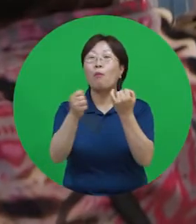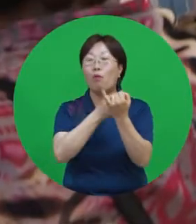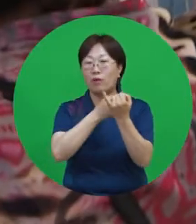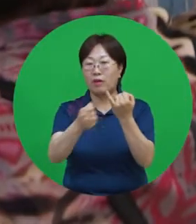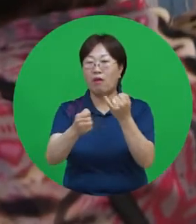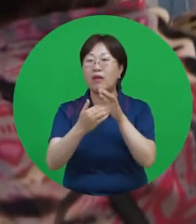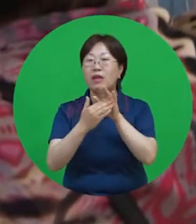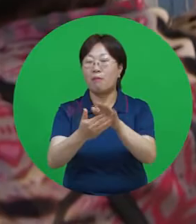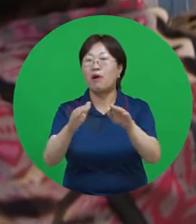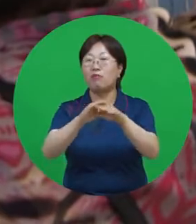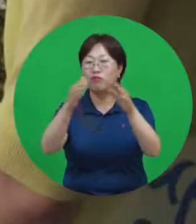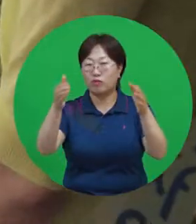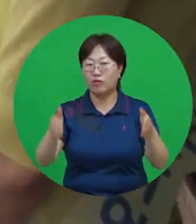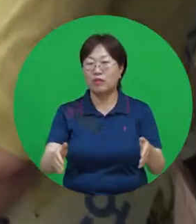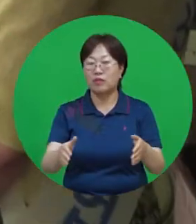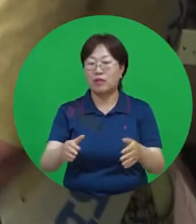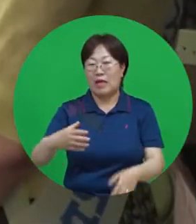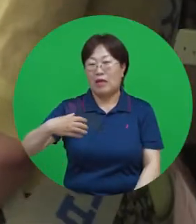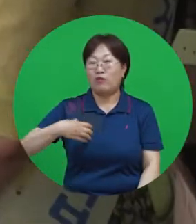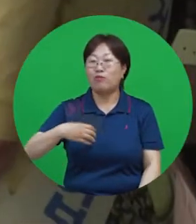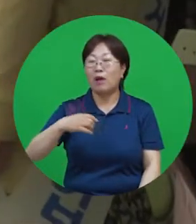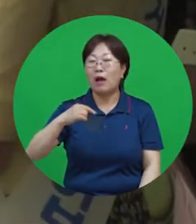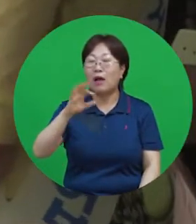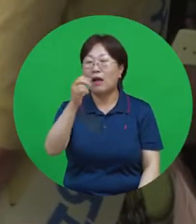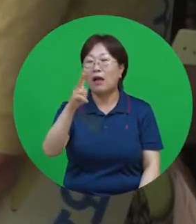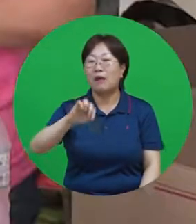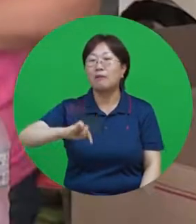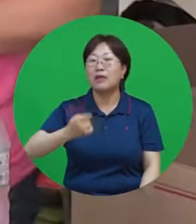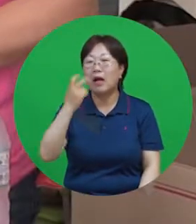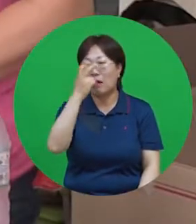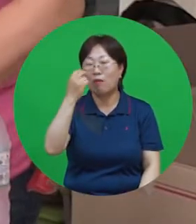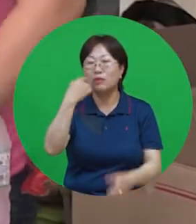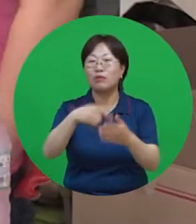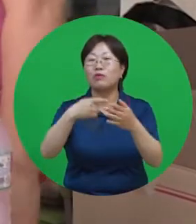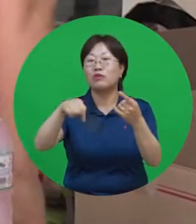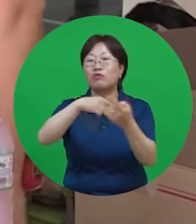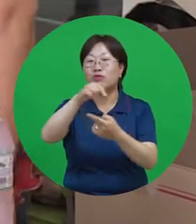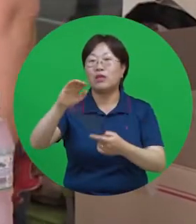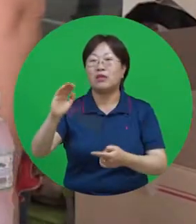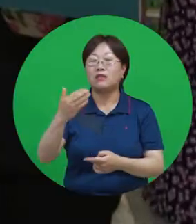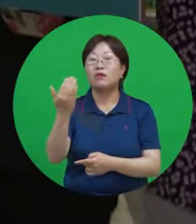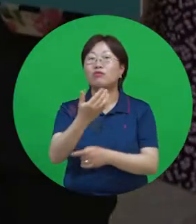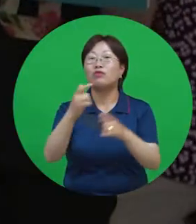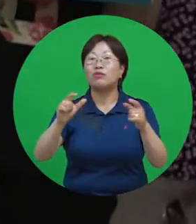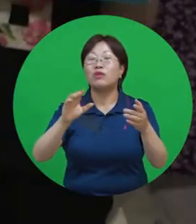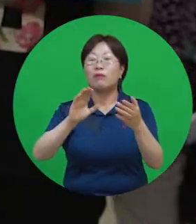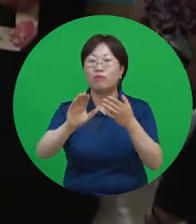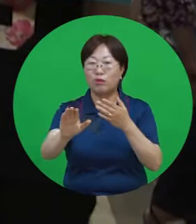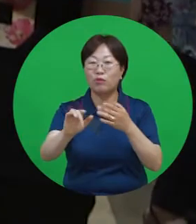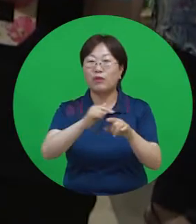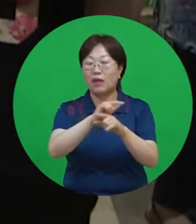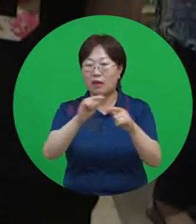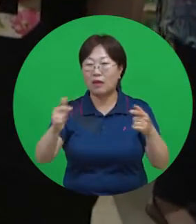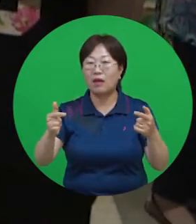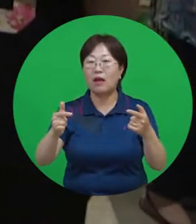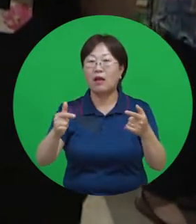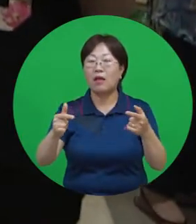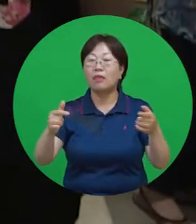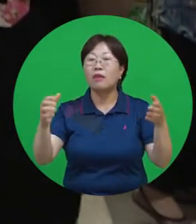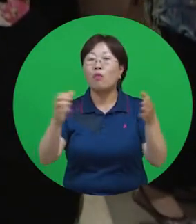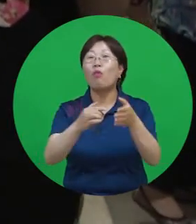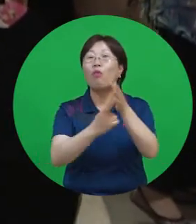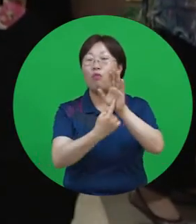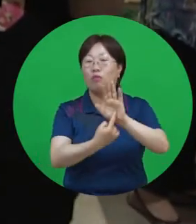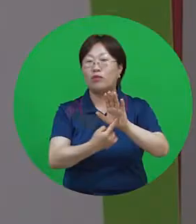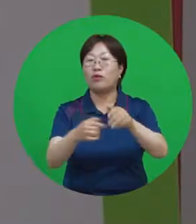예방 부스 유방암 자가검진 교실 운영 됐습니다 구로 는 앞으로도 다양한 공모